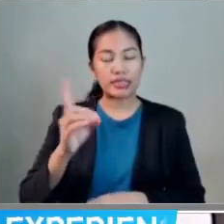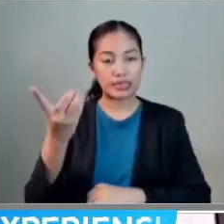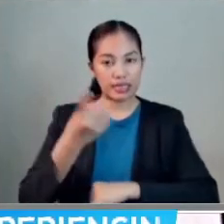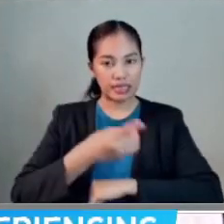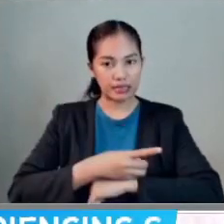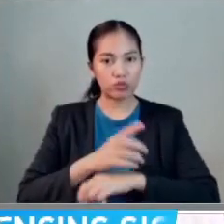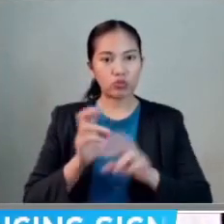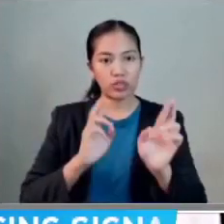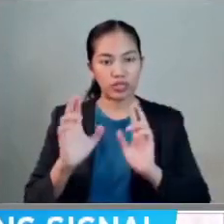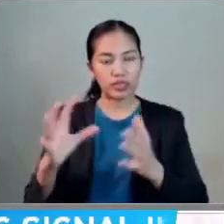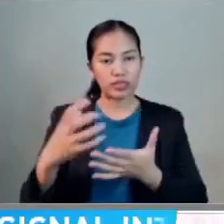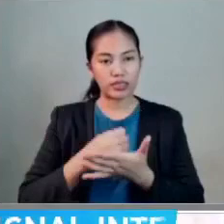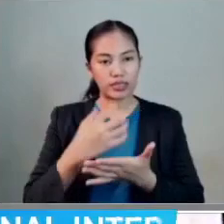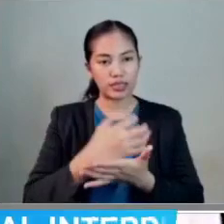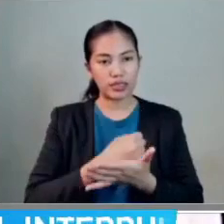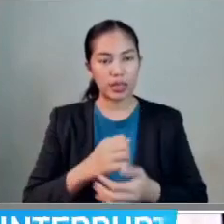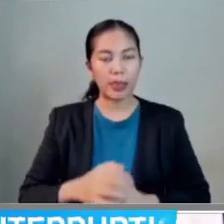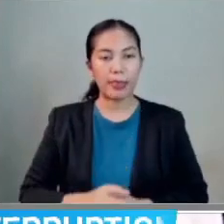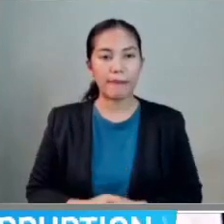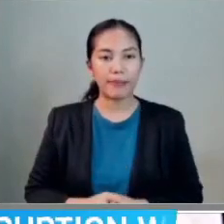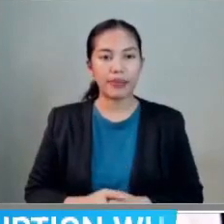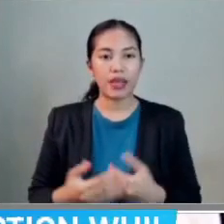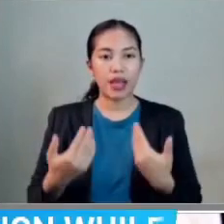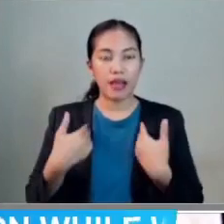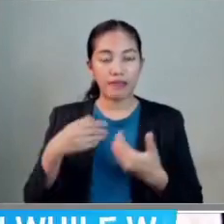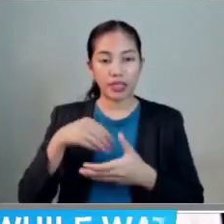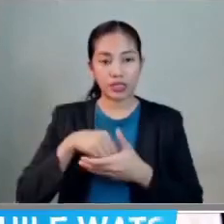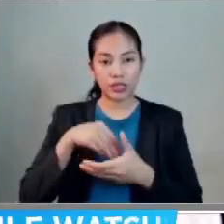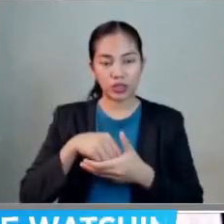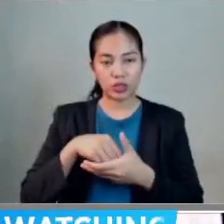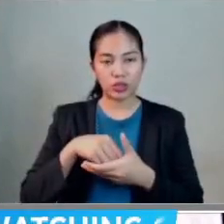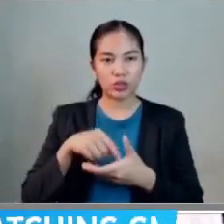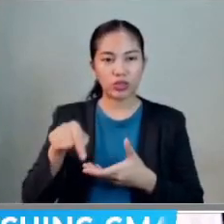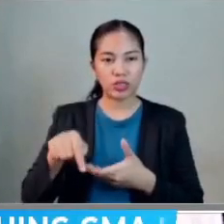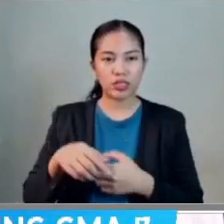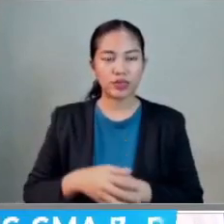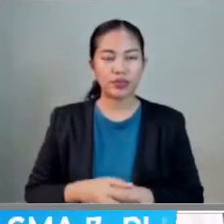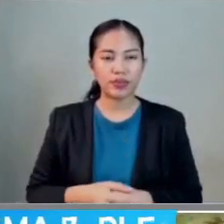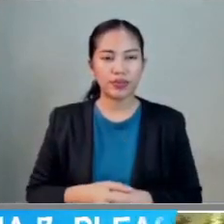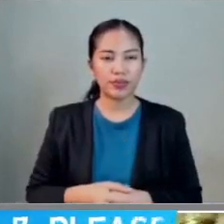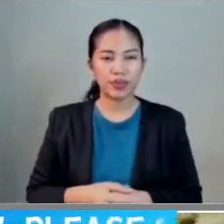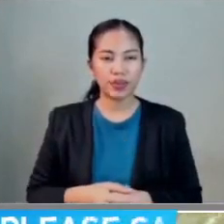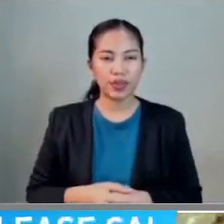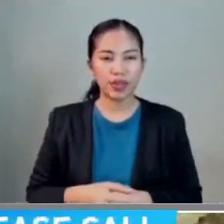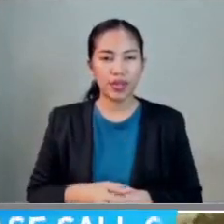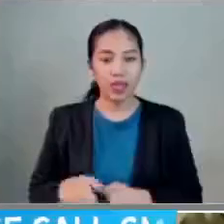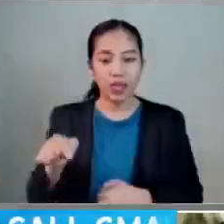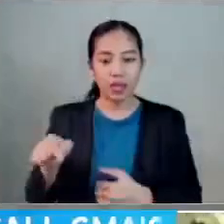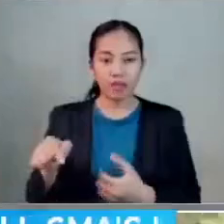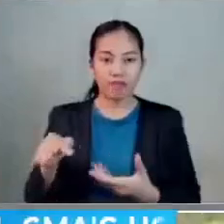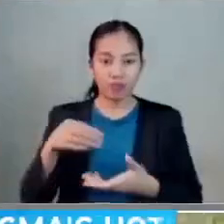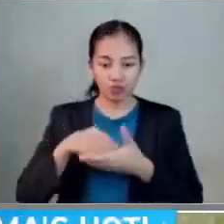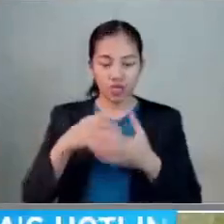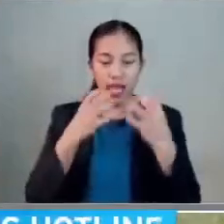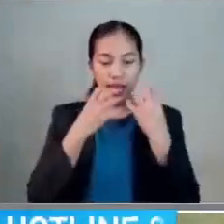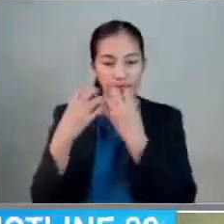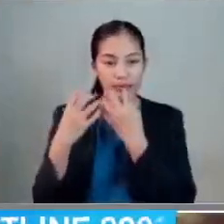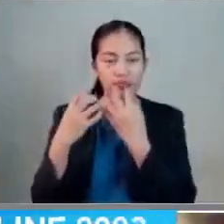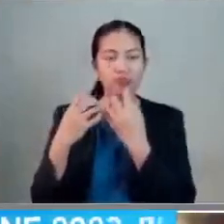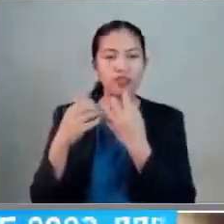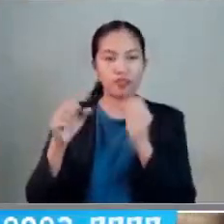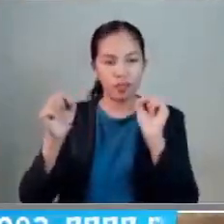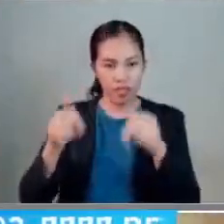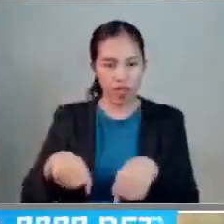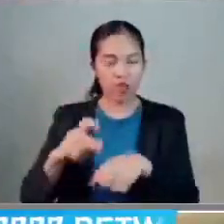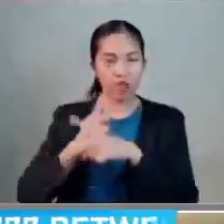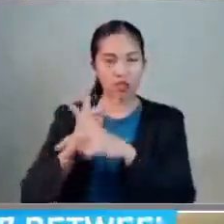nga anthocyanin, in which kanya siya cancer preventive. Ayon sa City Agriculture Office,